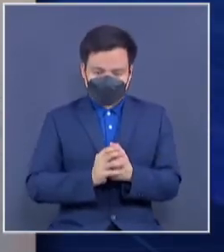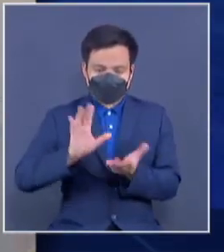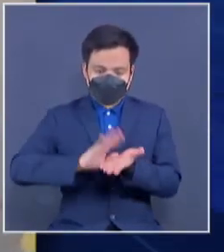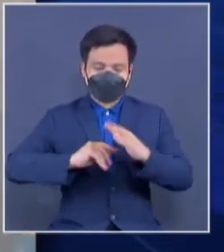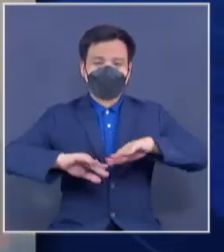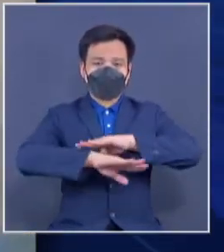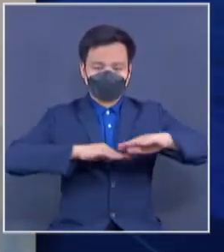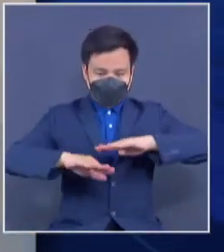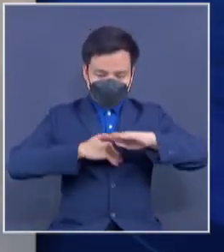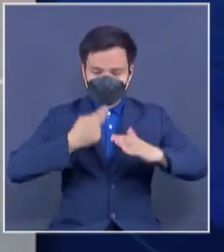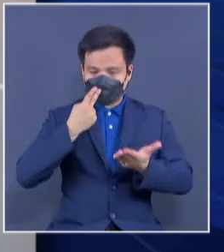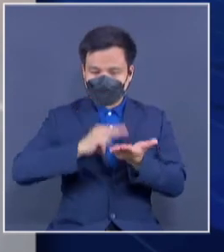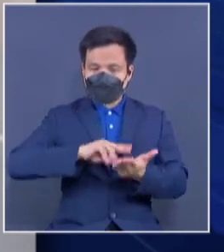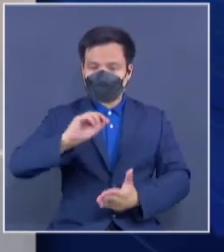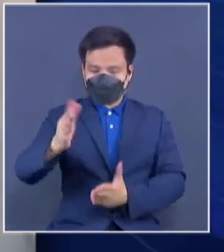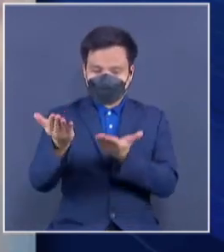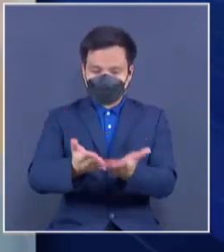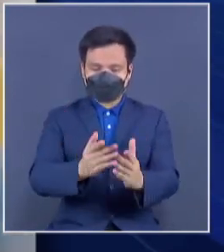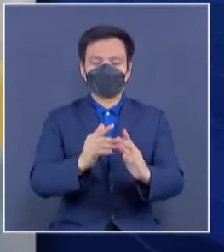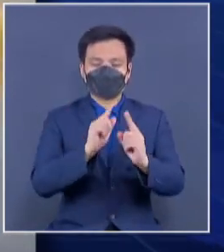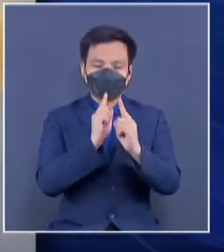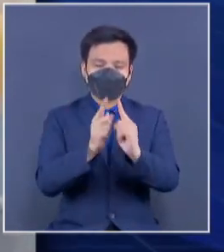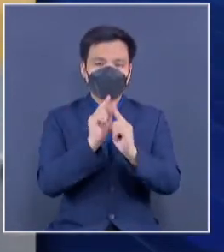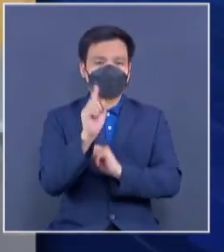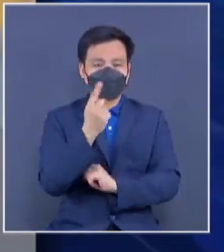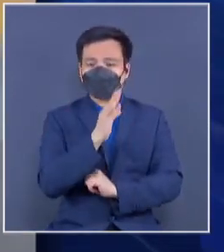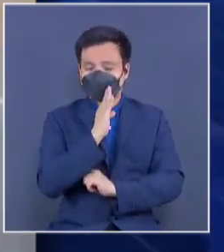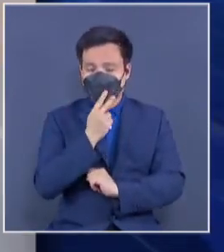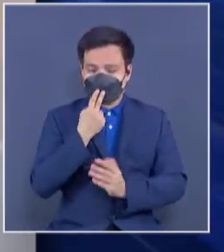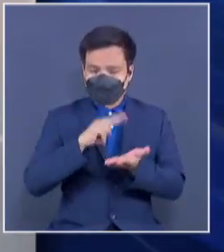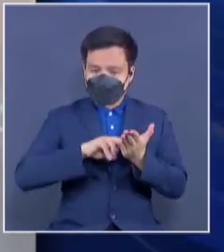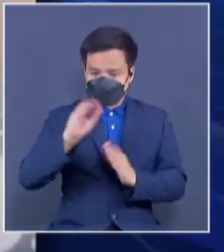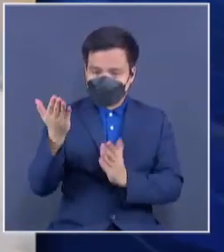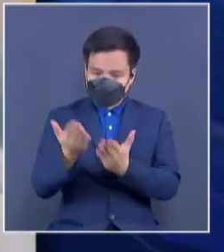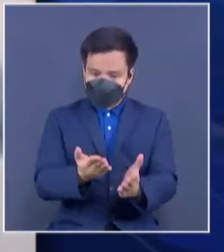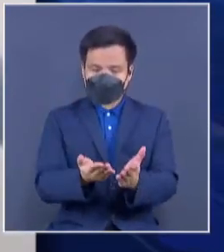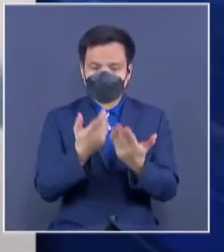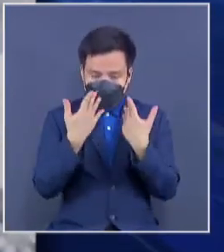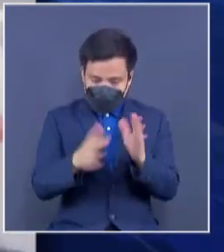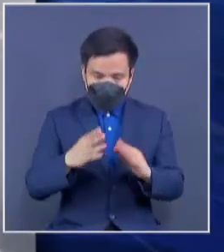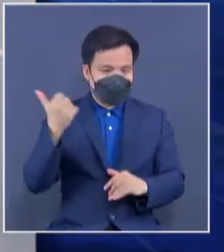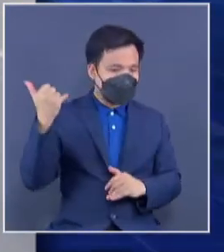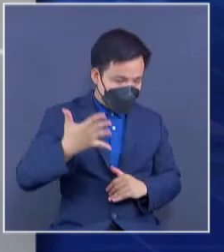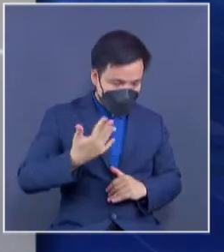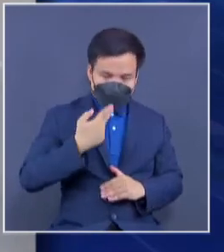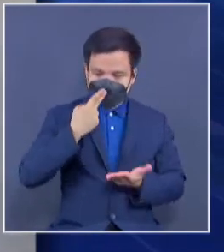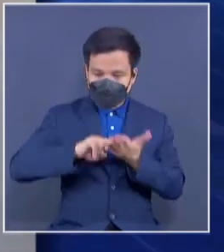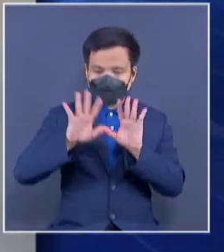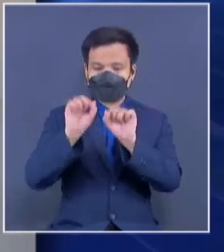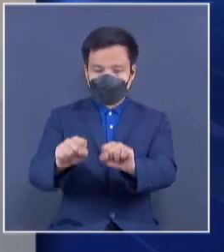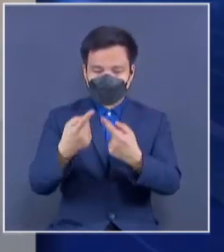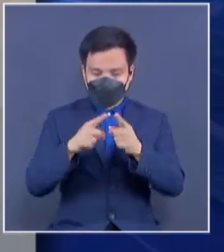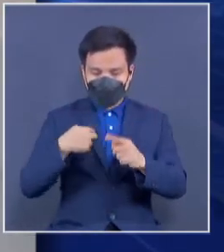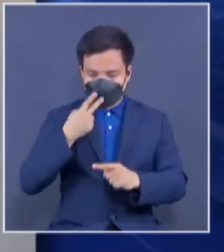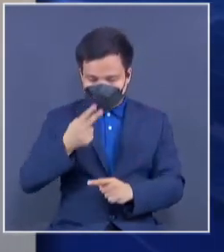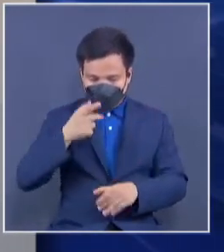หลักฐานแล้วก็ออกหมายเรียกฝ่ายแท็กซี่มาสอบปากคำนะคะออกหมายเรียกแล้วไม่มาก็คือเจอหมายจับแล้วค่ะแต่ว่าจะเข้าข่ายพยายามฆ่าได้